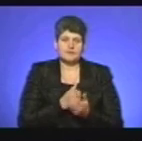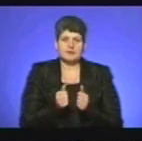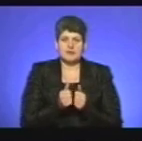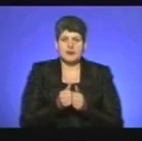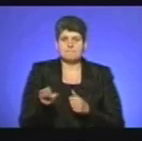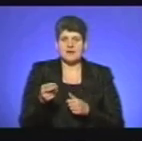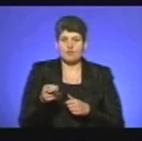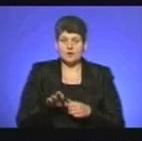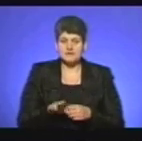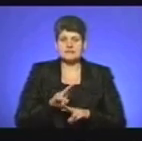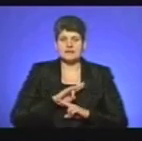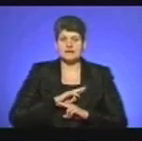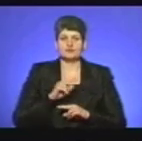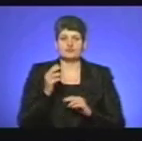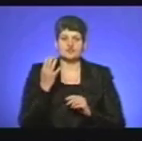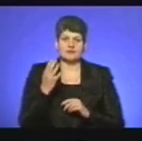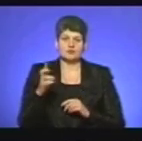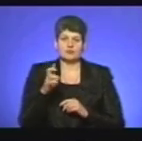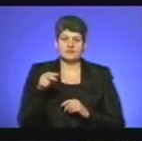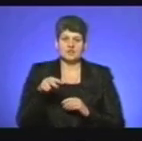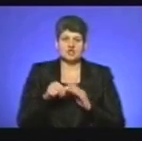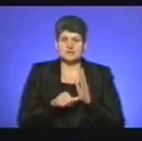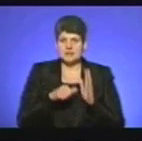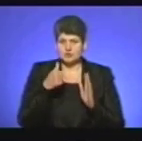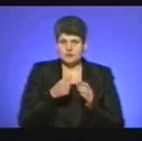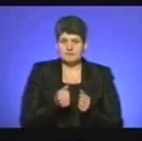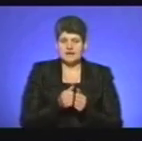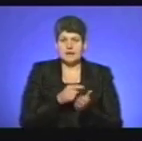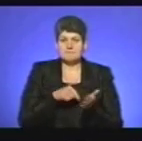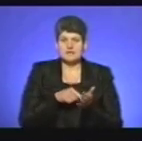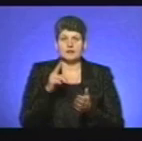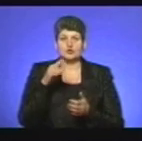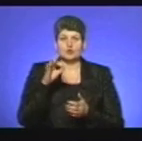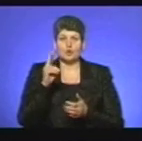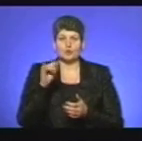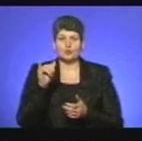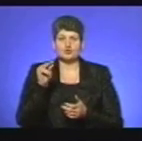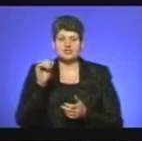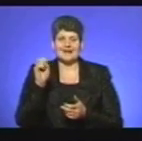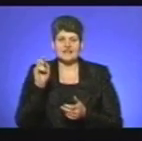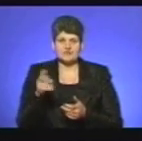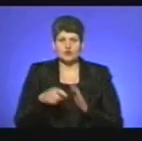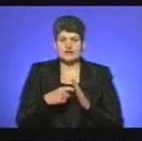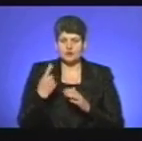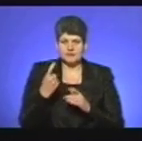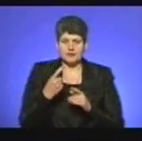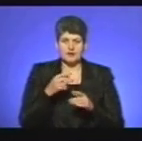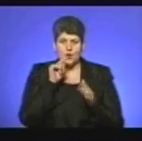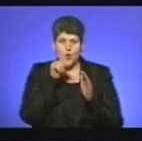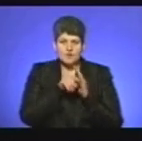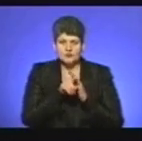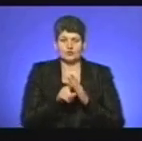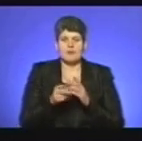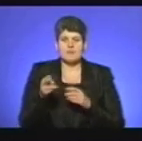Маріуполем. Загинув 4 березня 2016 року під містом Докучаєвськ Донецької області під час розвідки на